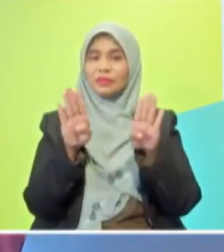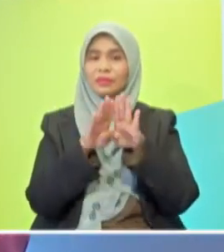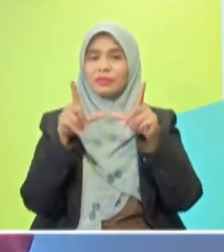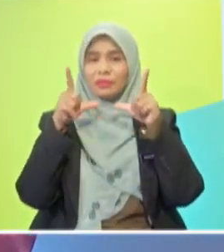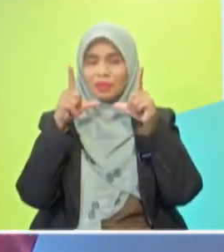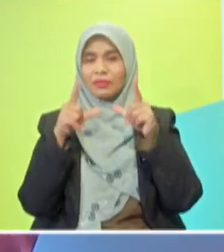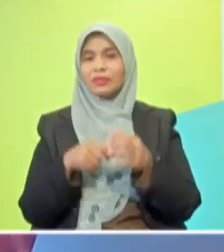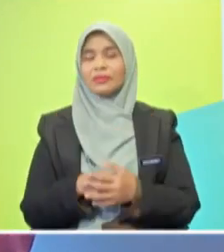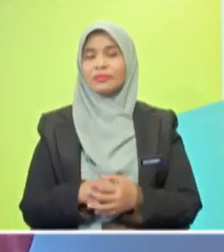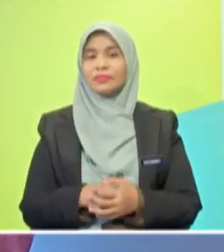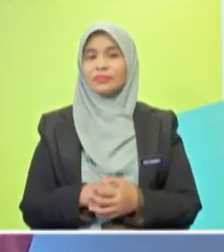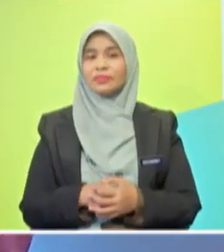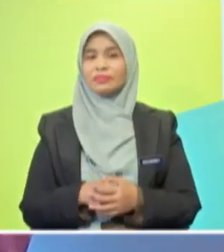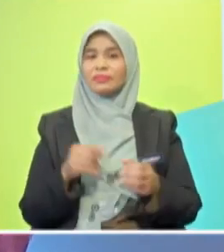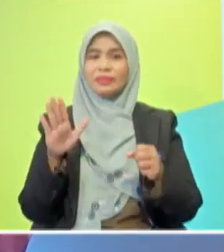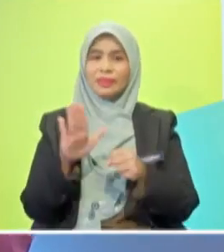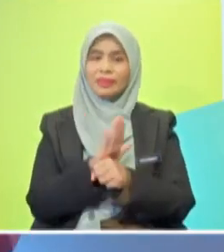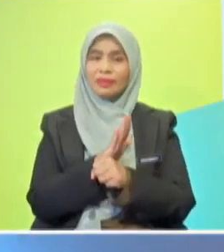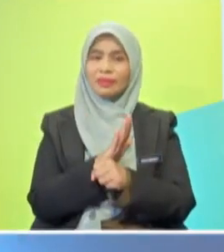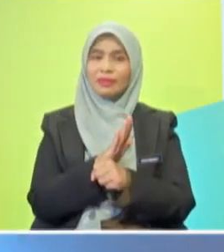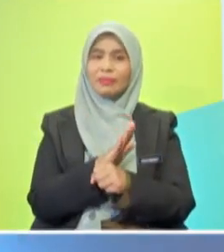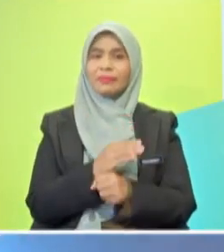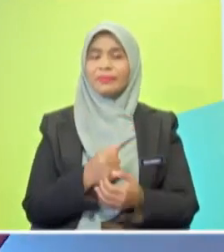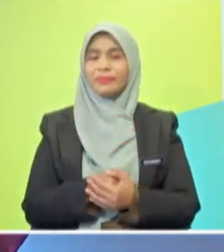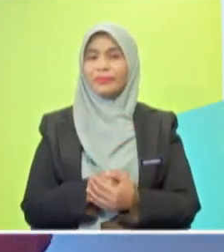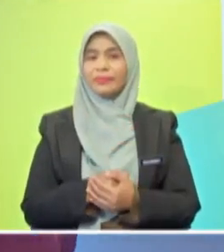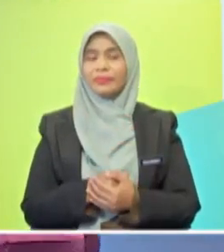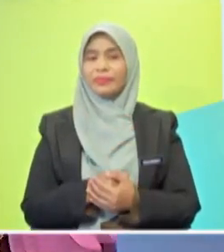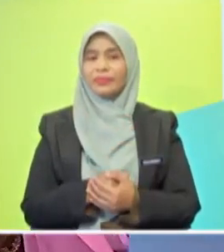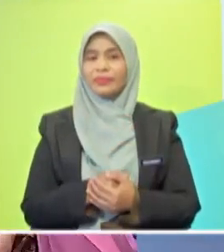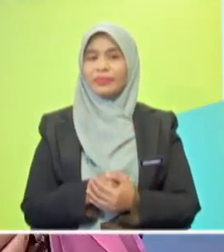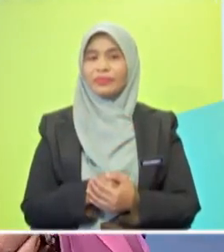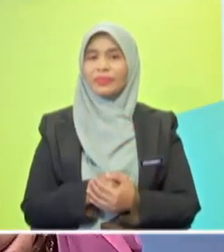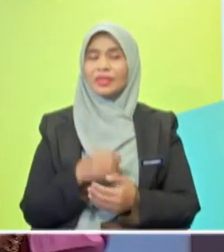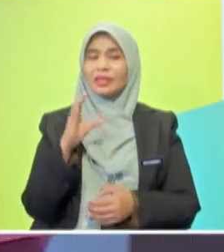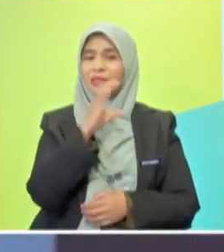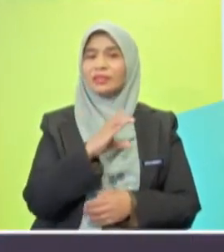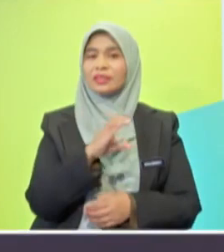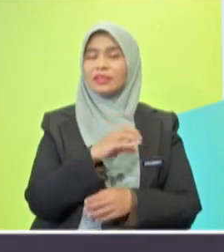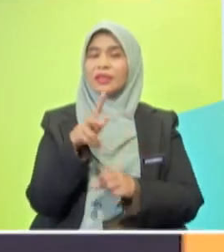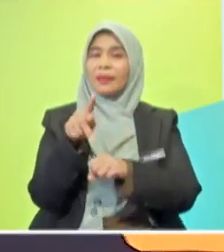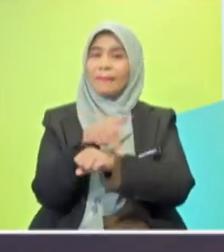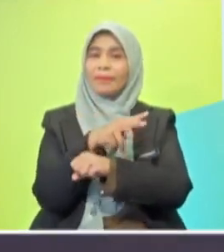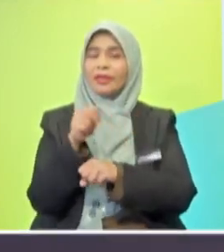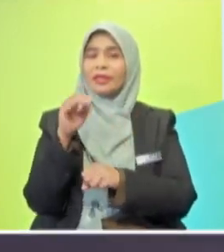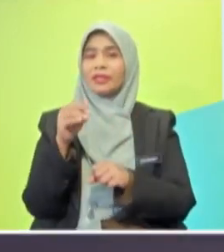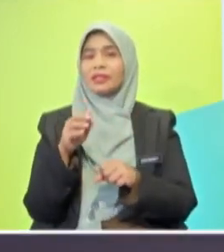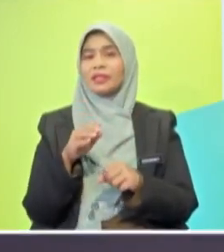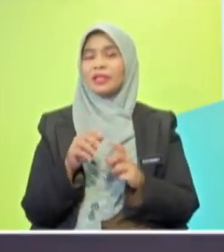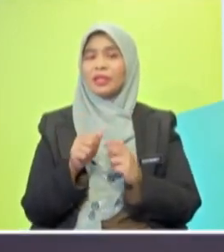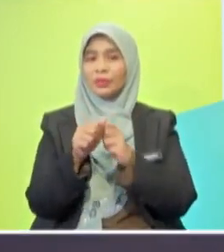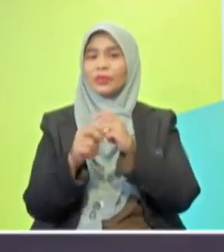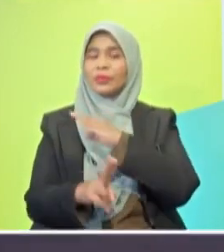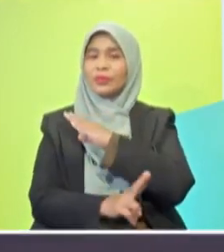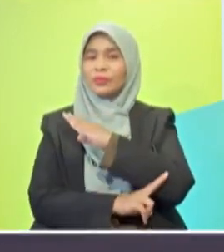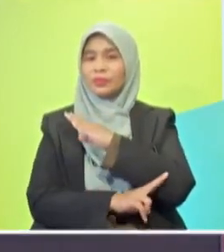syarak. Sempurna ke tak? Okey, sempurna. Okey, ciri-ciri pakaian yang menepati syarak. Okey, Ustazah tampak kat